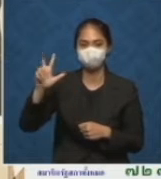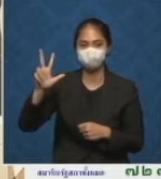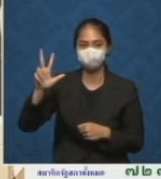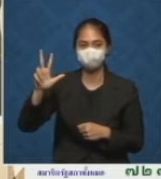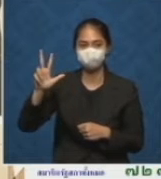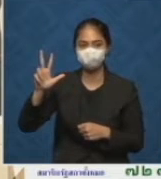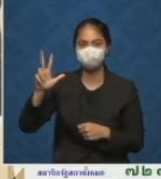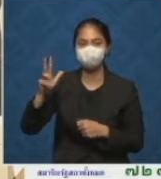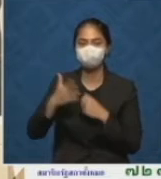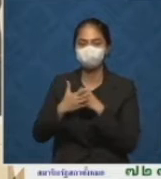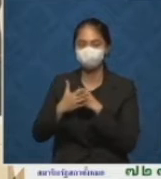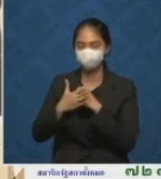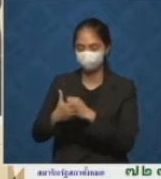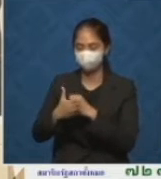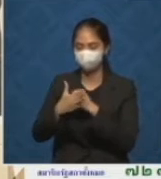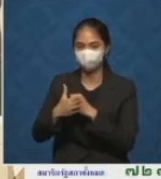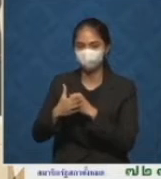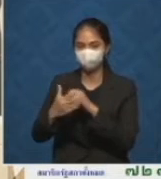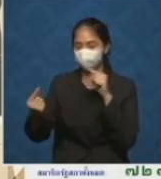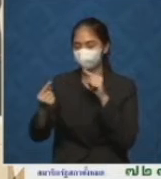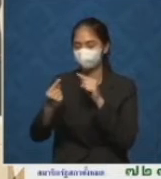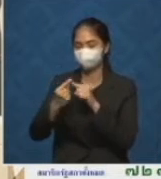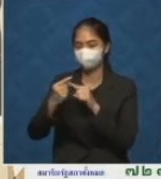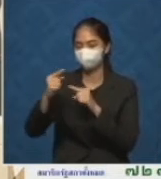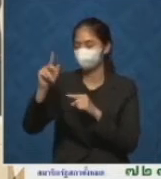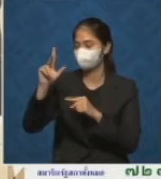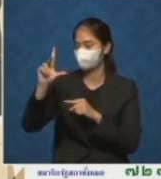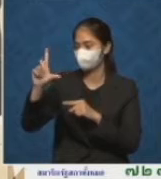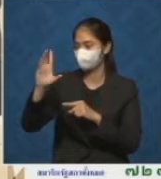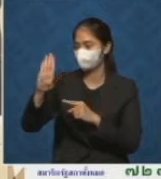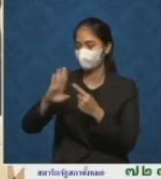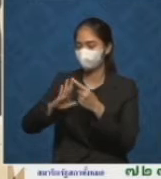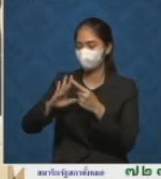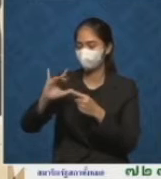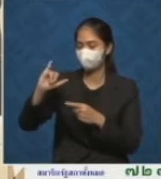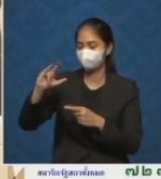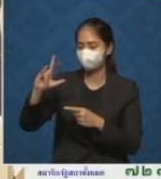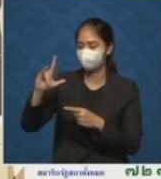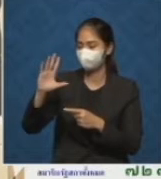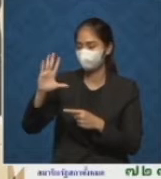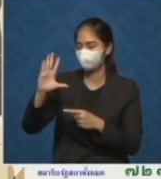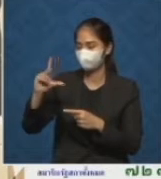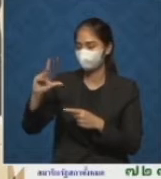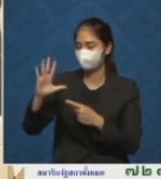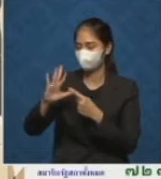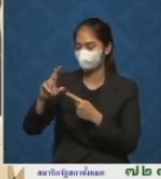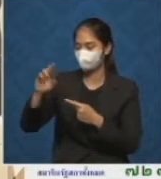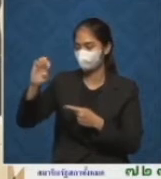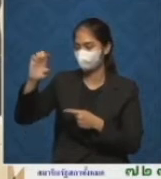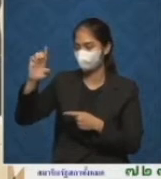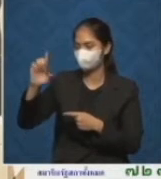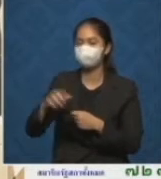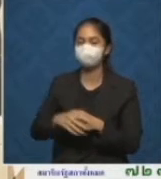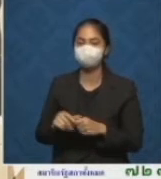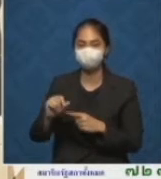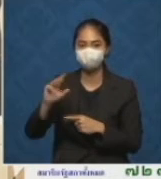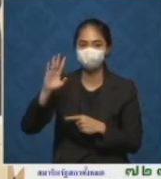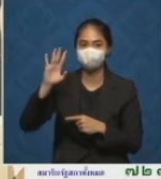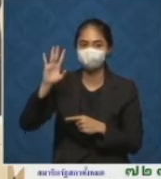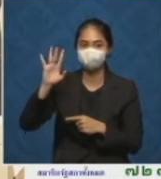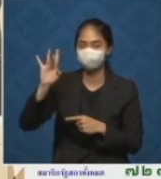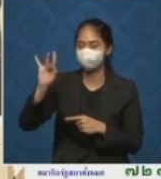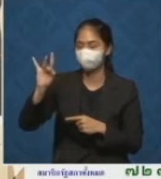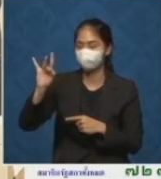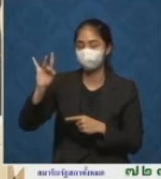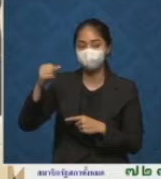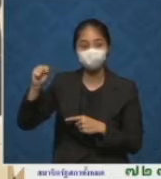13. ผู้ช่วยศาสตราจารย์เฉลิมชัยบุญยลีพรรณ 14. พลเอกประสาท